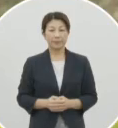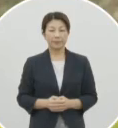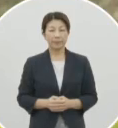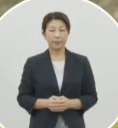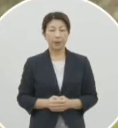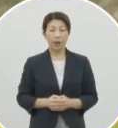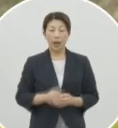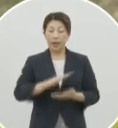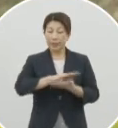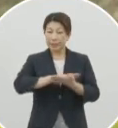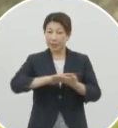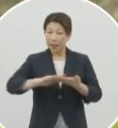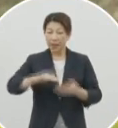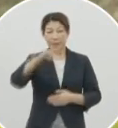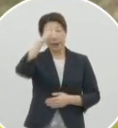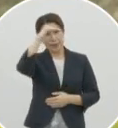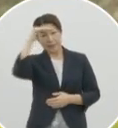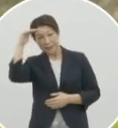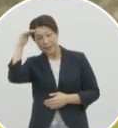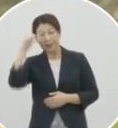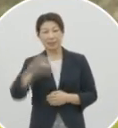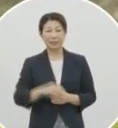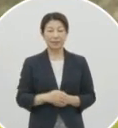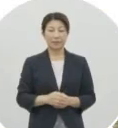わあ、綺麗な景色。